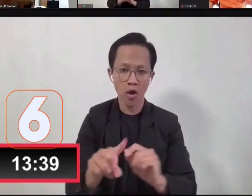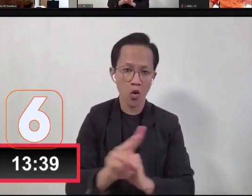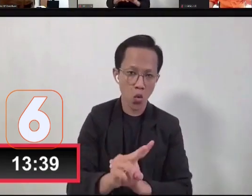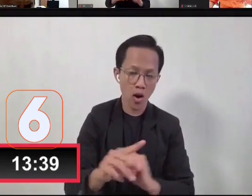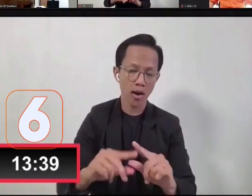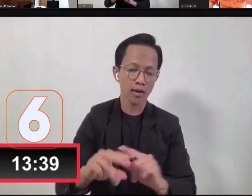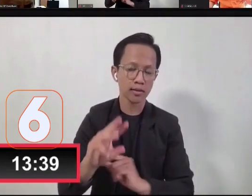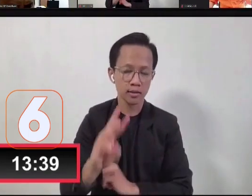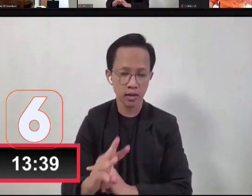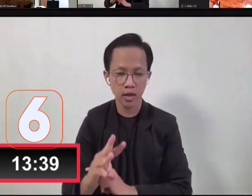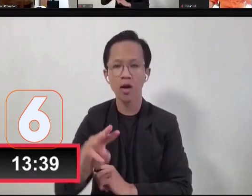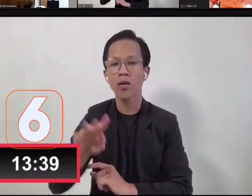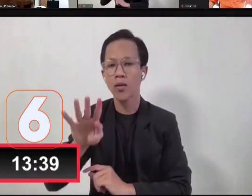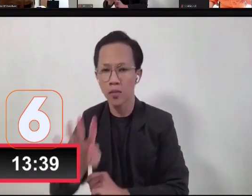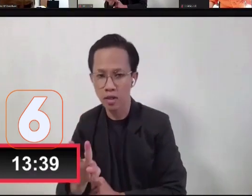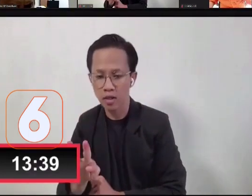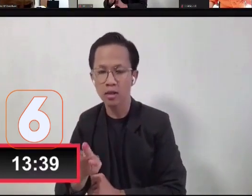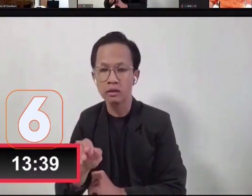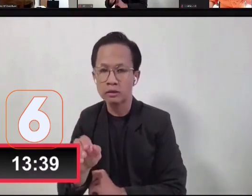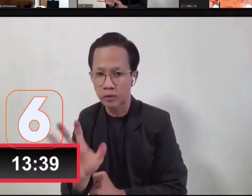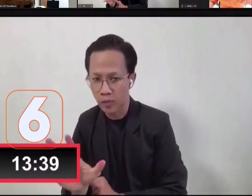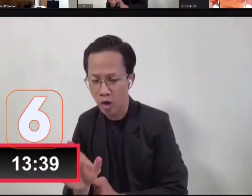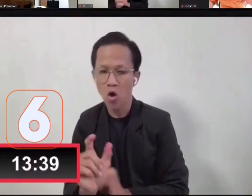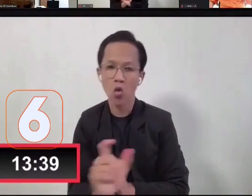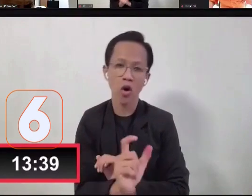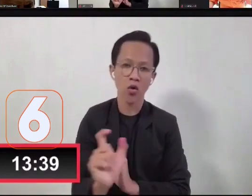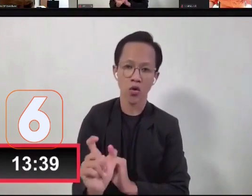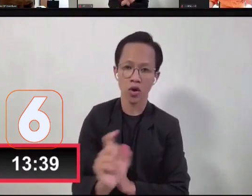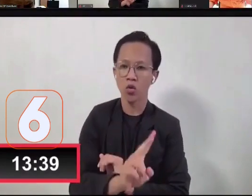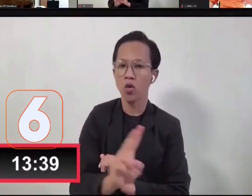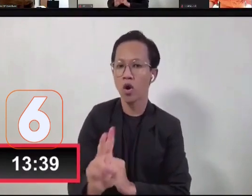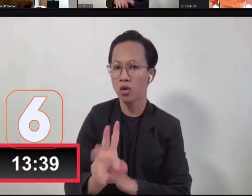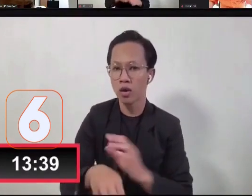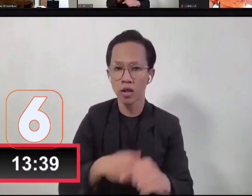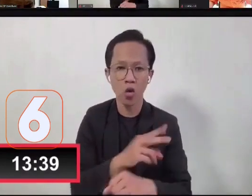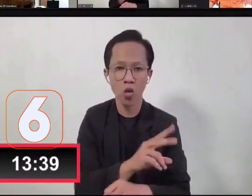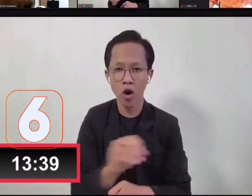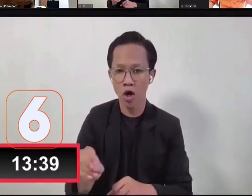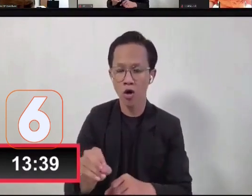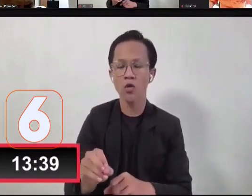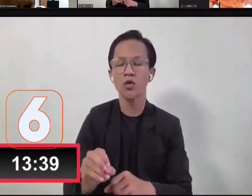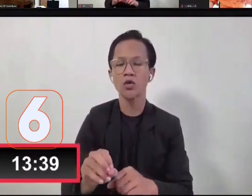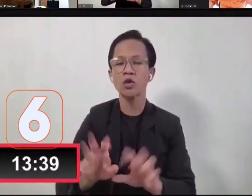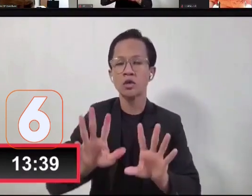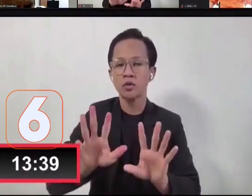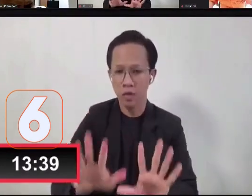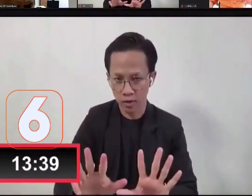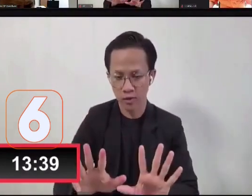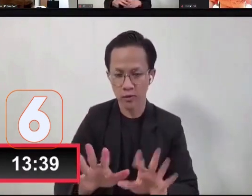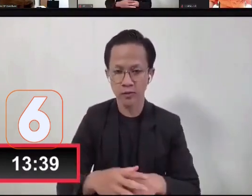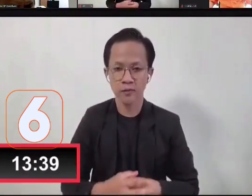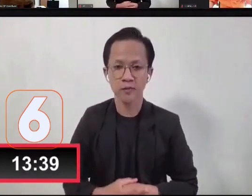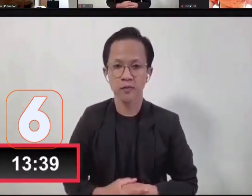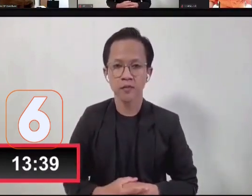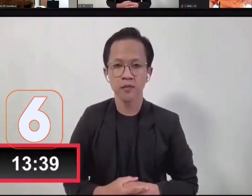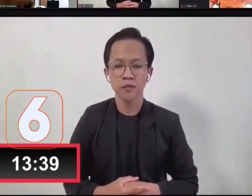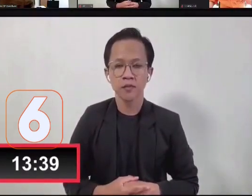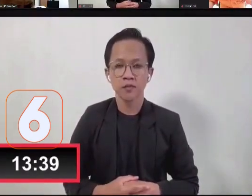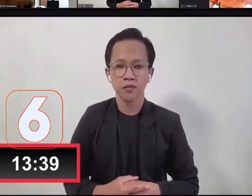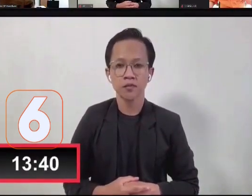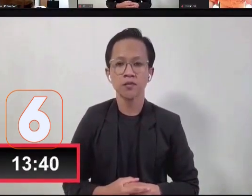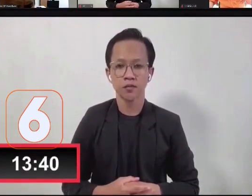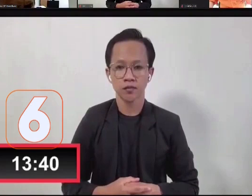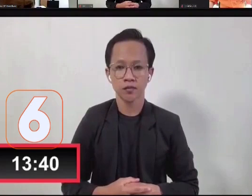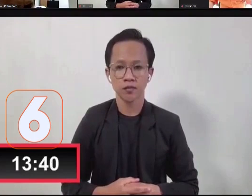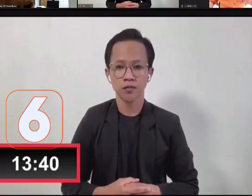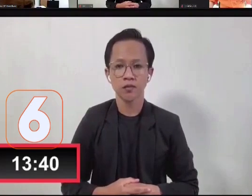4 dan ayat 5 undang-undang 22 2009 ayat-ayat dimaksud dianggap dibacakan Selain itu telah ditentukan